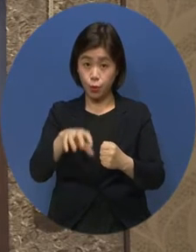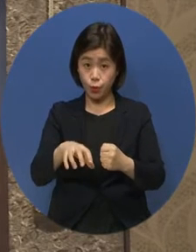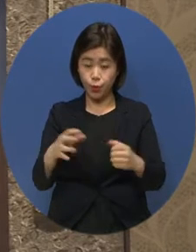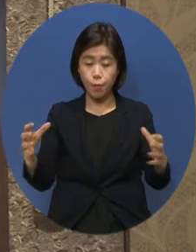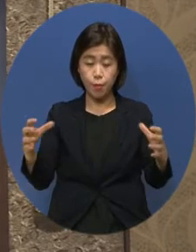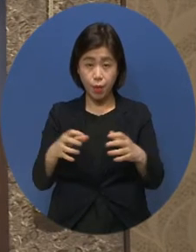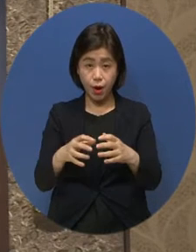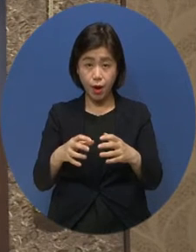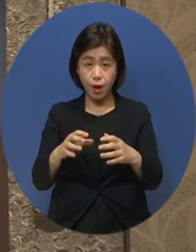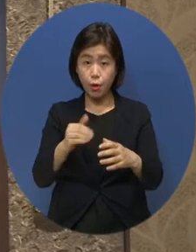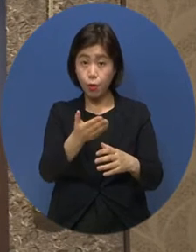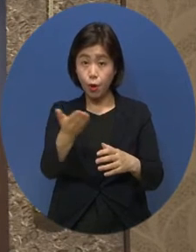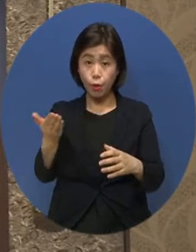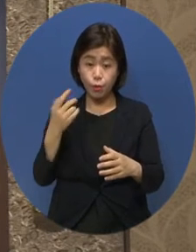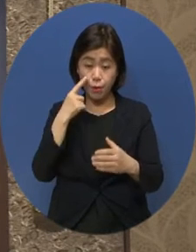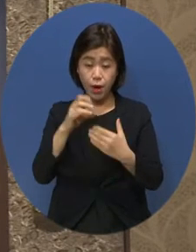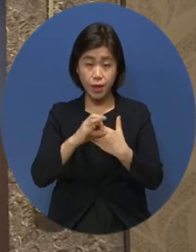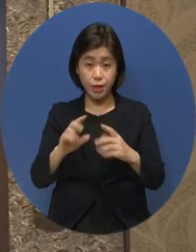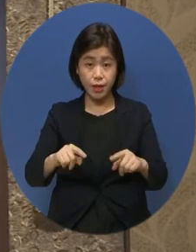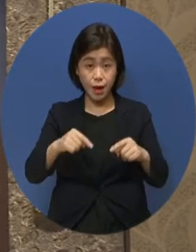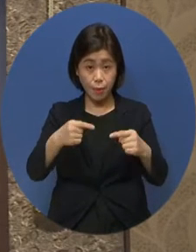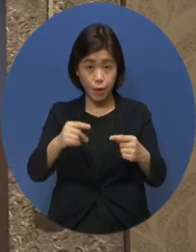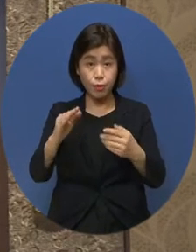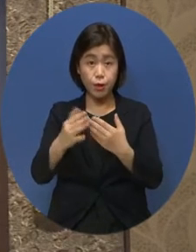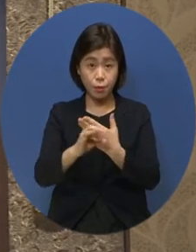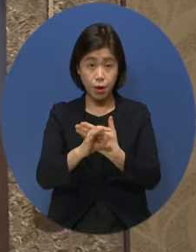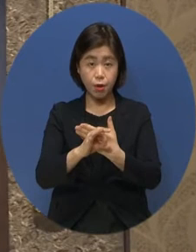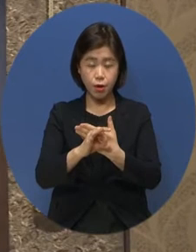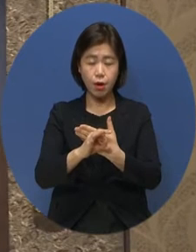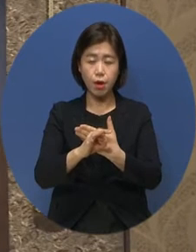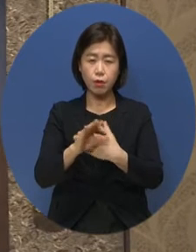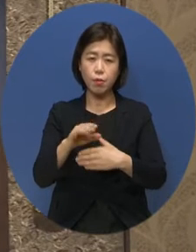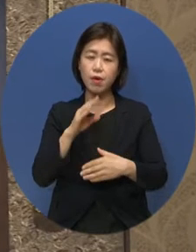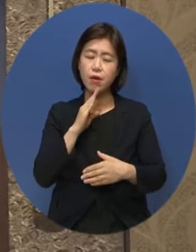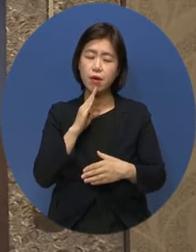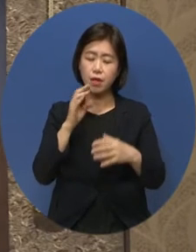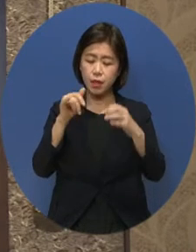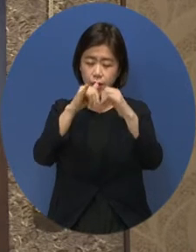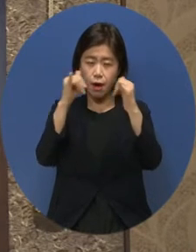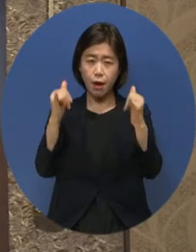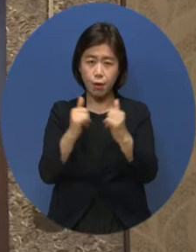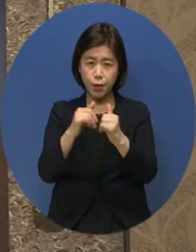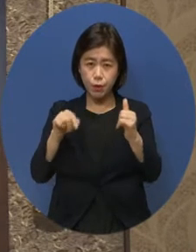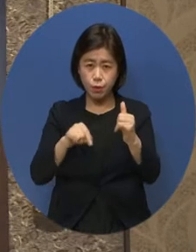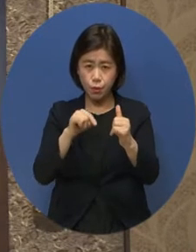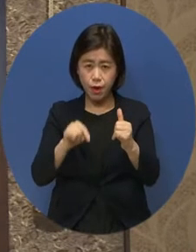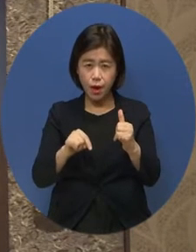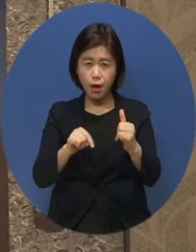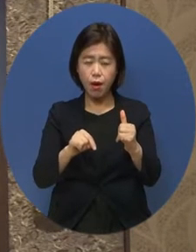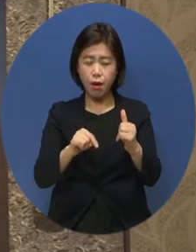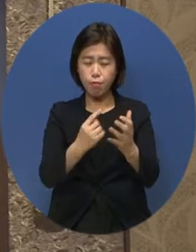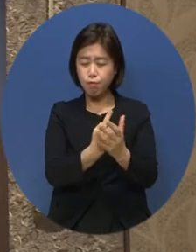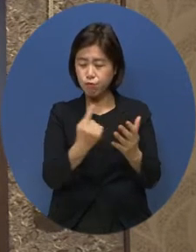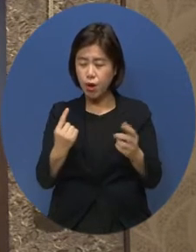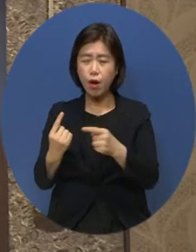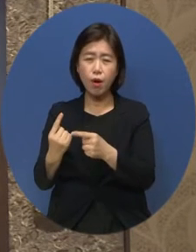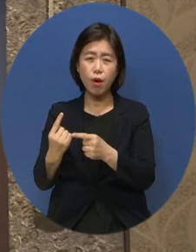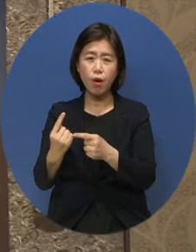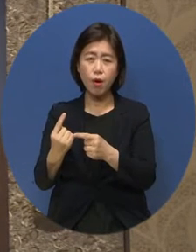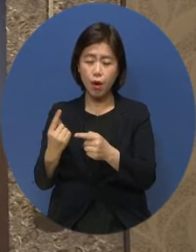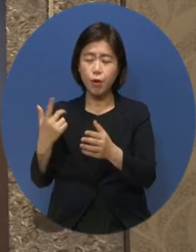내가 참여 함으로 해서 우리 사회 소수자 약사 다르게 어 내가 큰 보탬이 되고 아